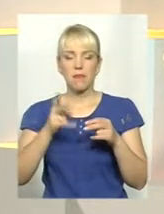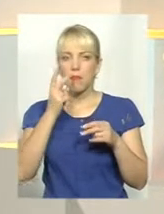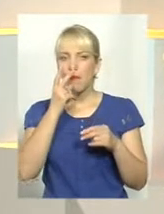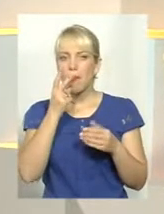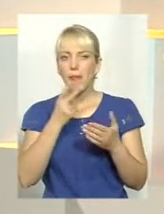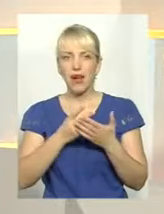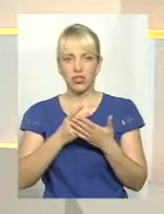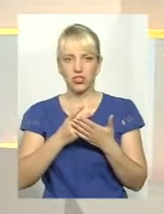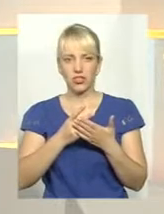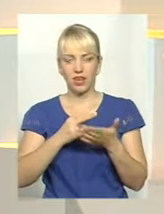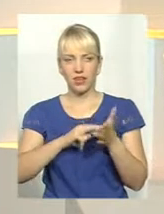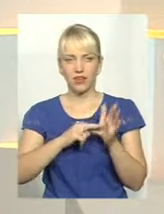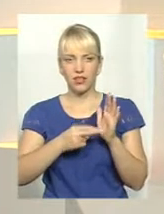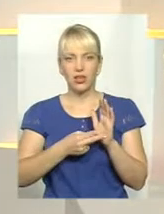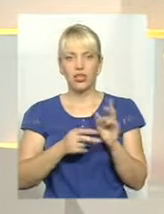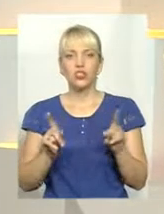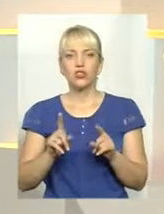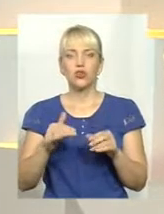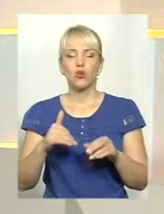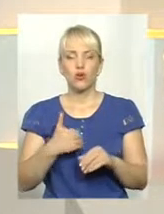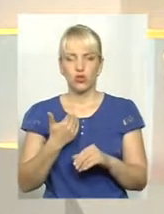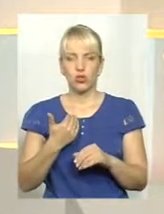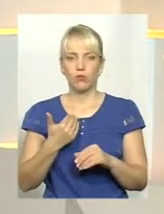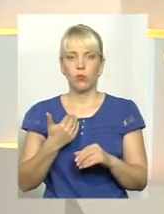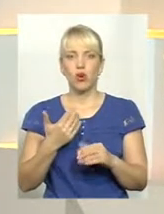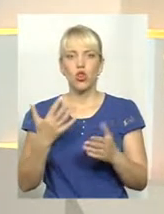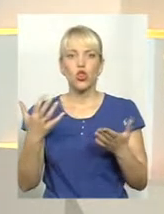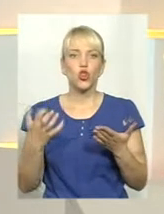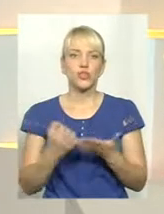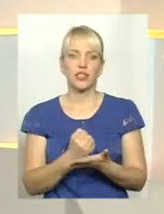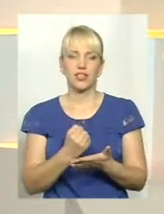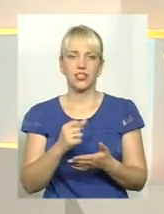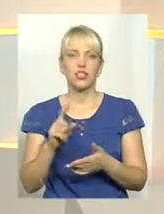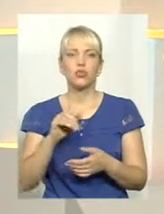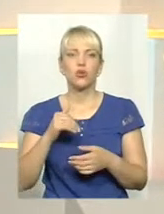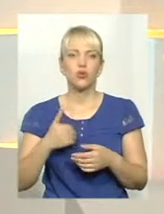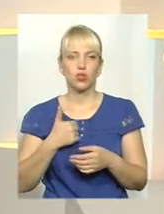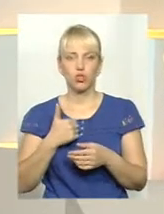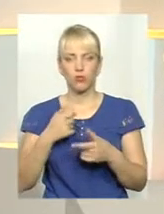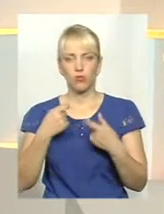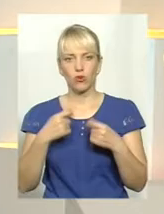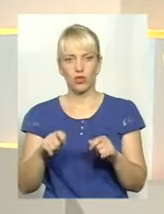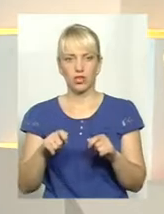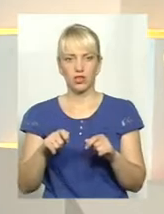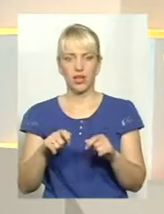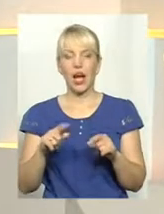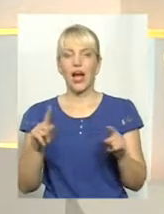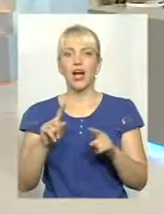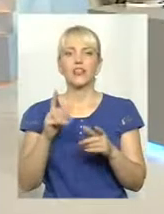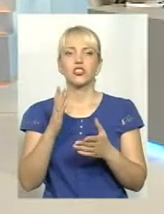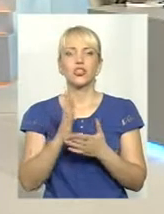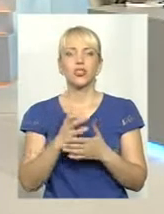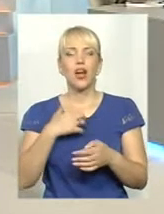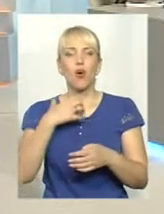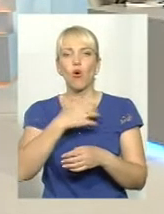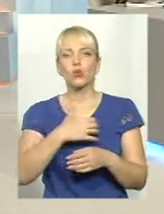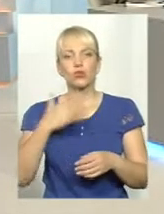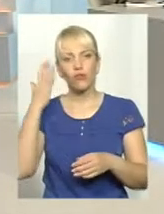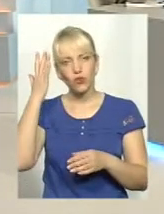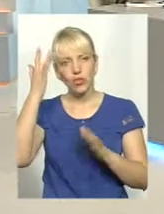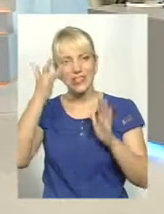які зусилля необхідно для того, щоб розпіарити Хмельниччину? Тому що розпіарити якийсь бренд, зрозуміло, все-таки